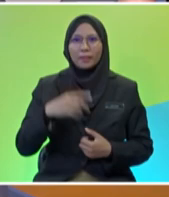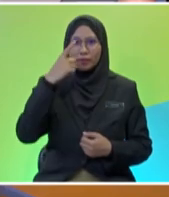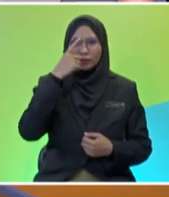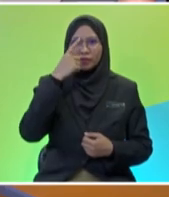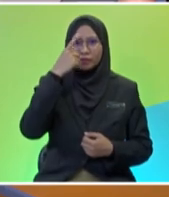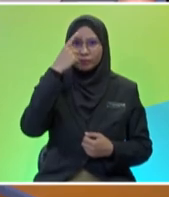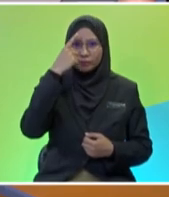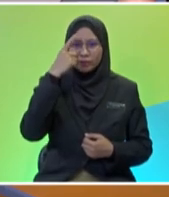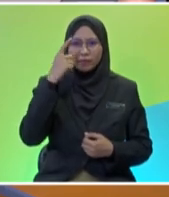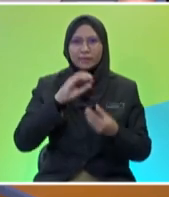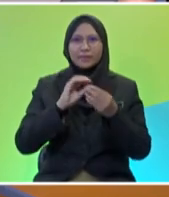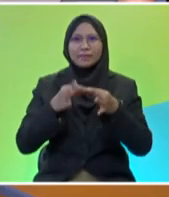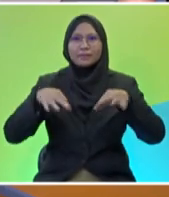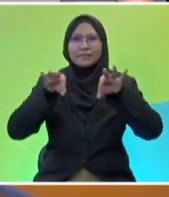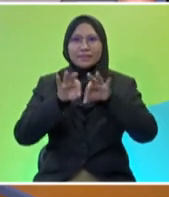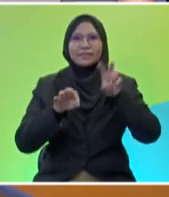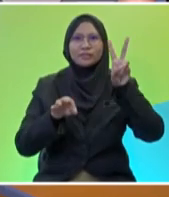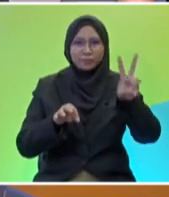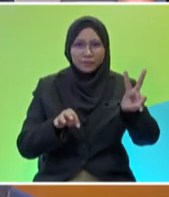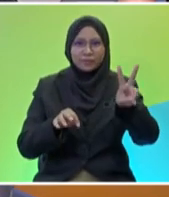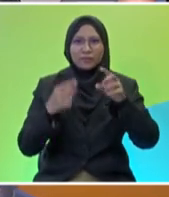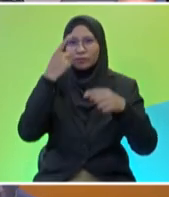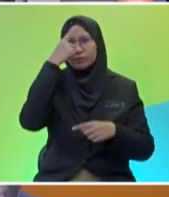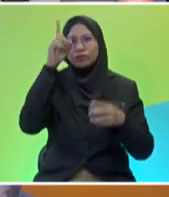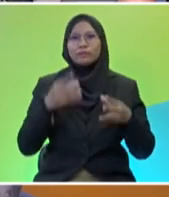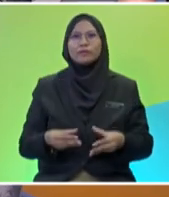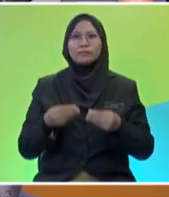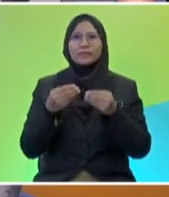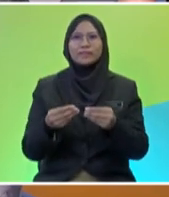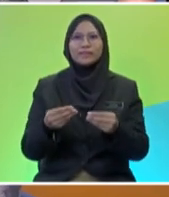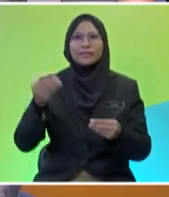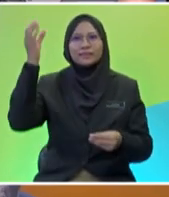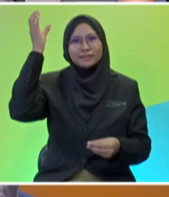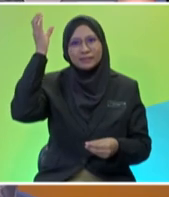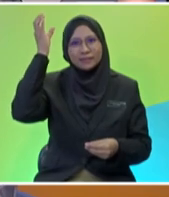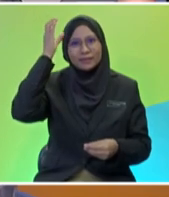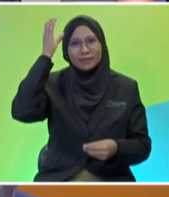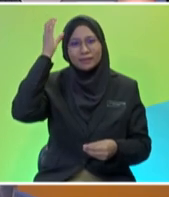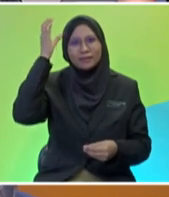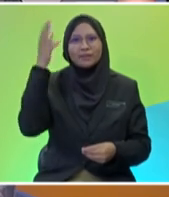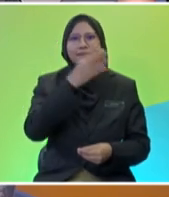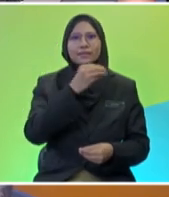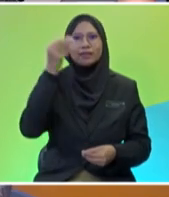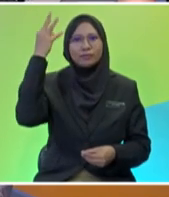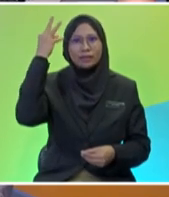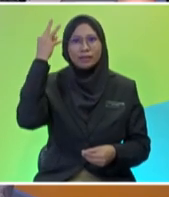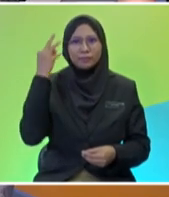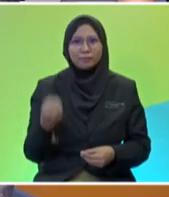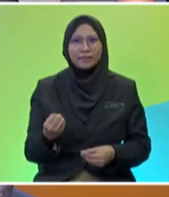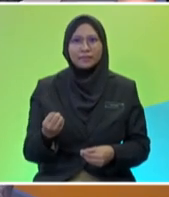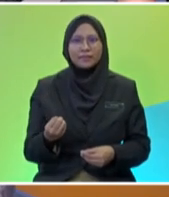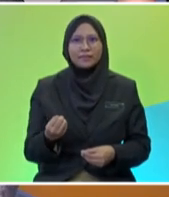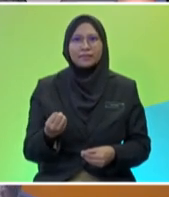memberi kesadaran dan pendadahan kepada masyarakat tentang berbagai penghematan awam yang disediakan